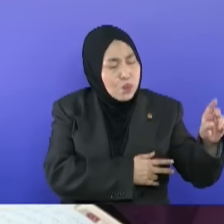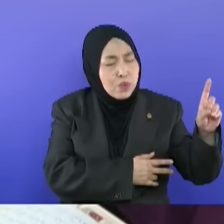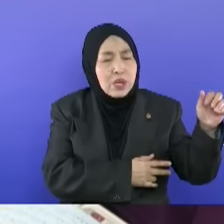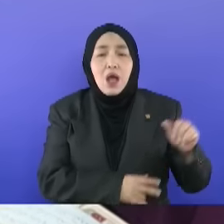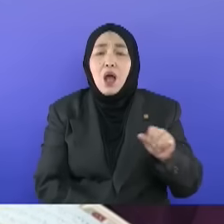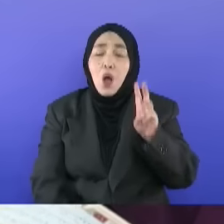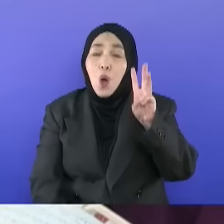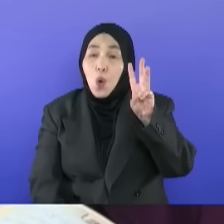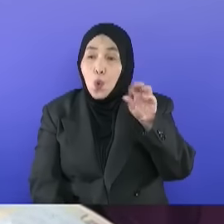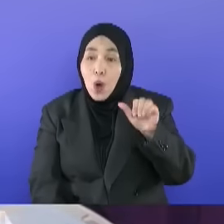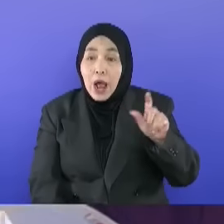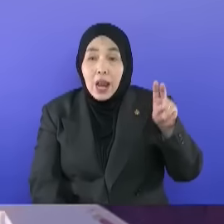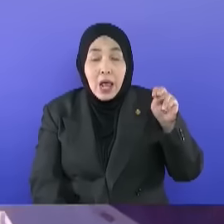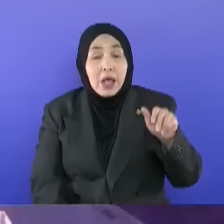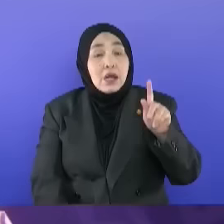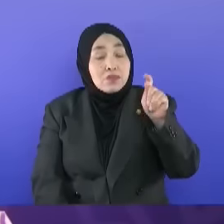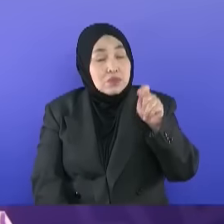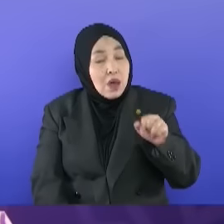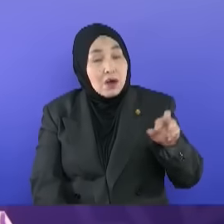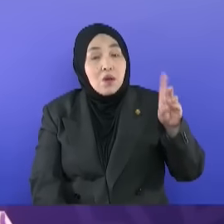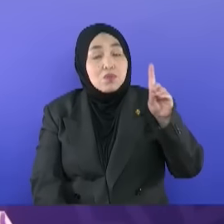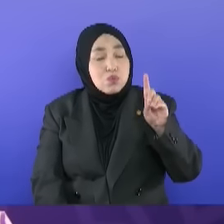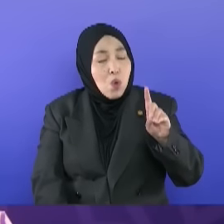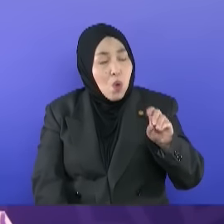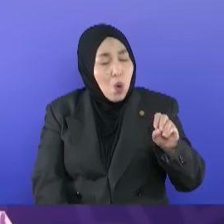walan tardhakal